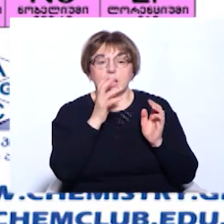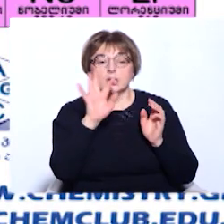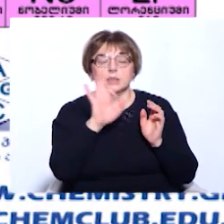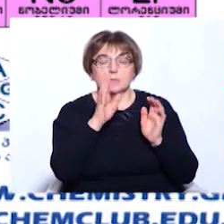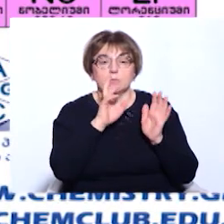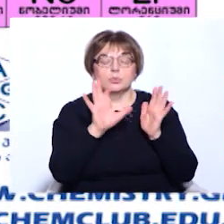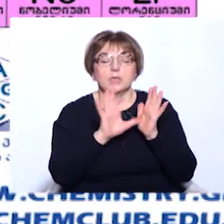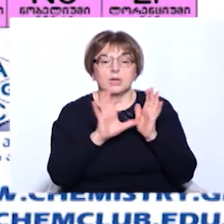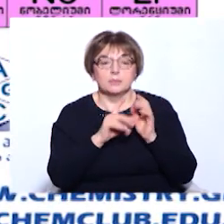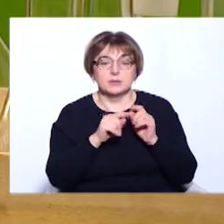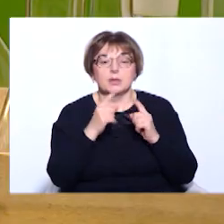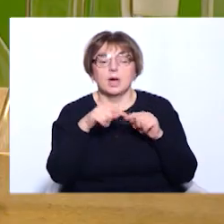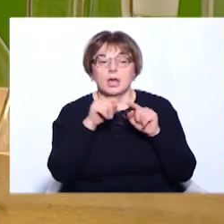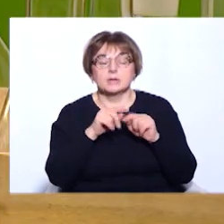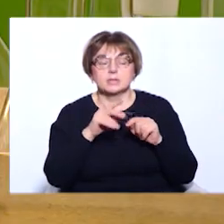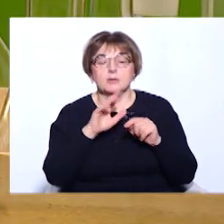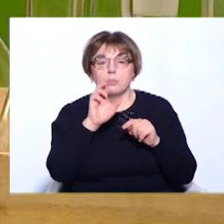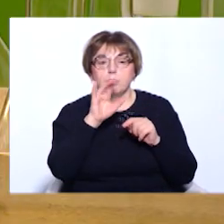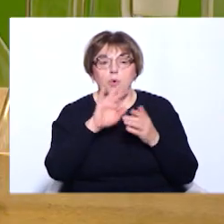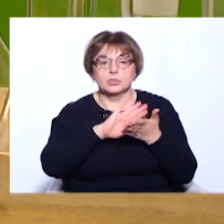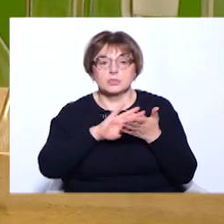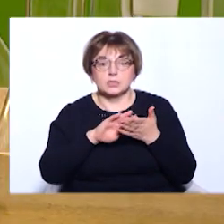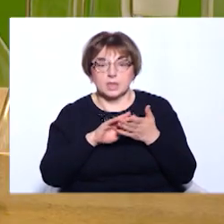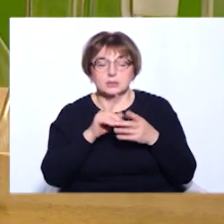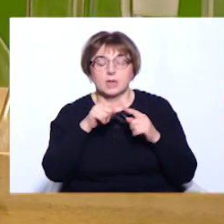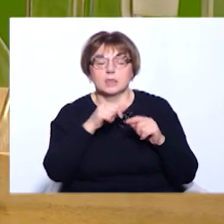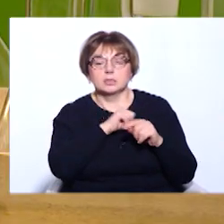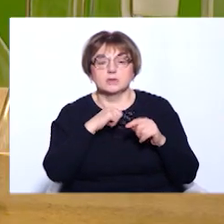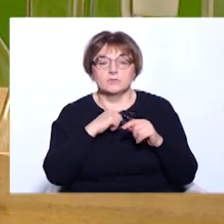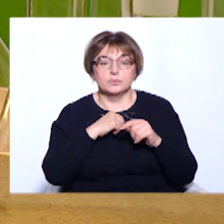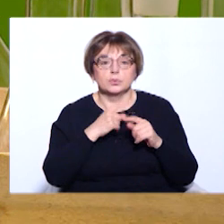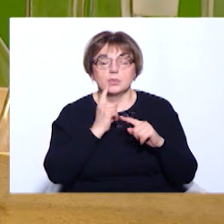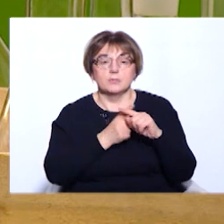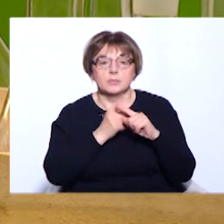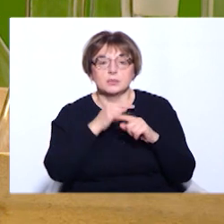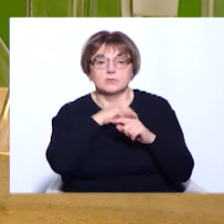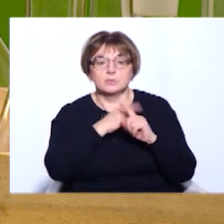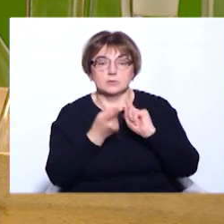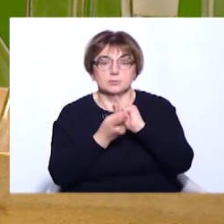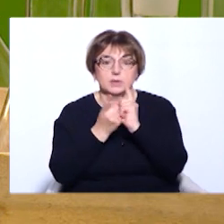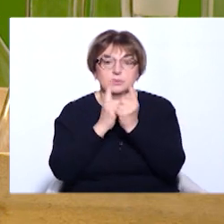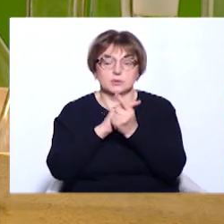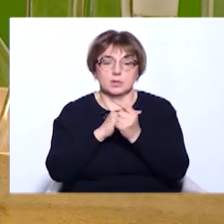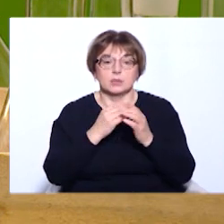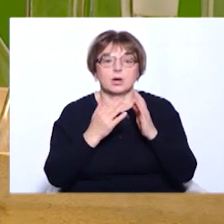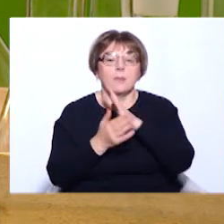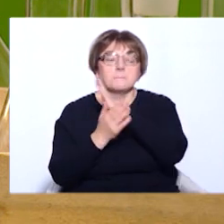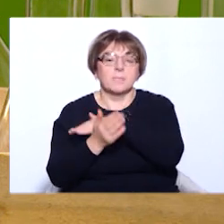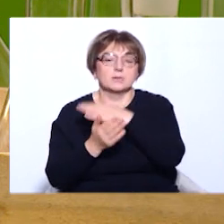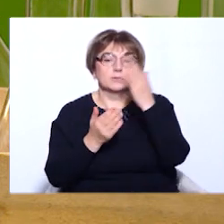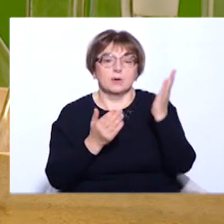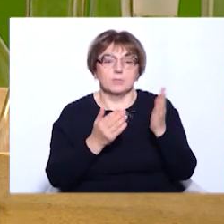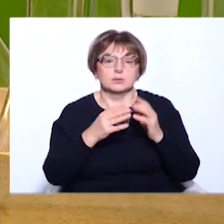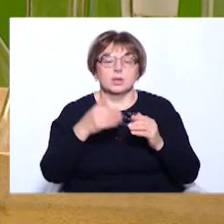ბორის გარდა მეტალებია და მეტალური თვისებები იცვლება შესაბამისად, ძლიერდება პერიოდში მარჯვნიდან მარცხნივ